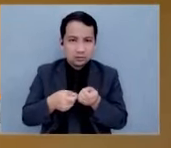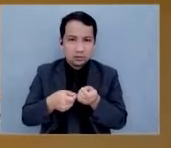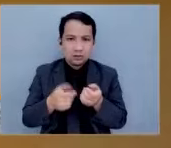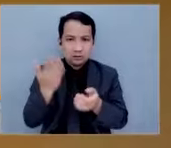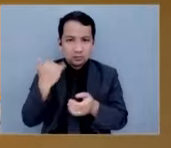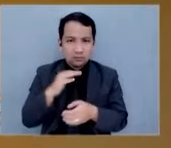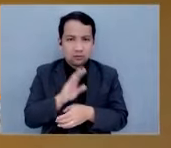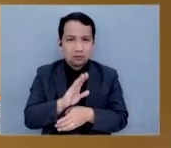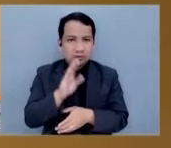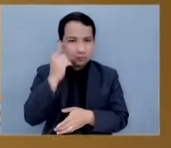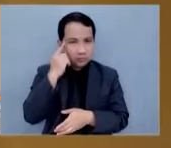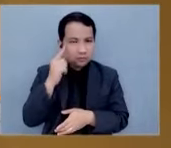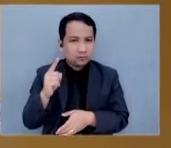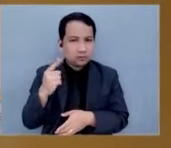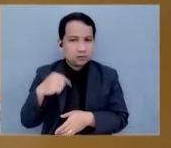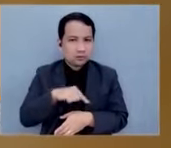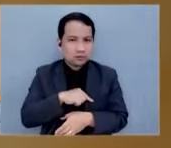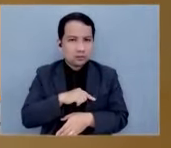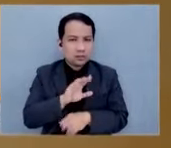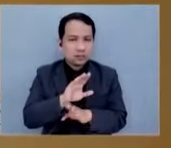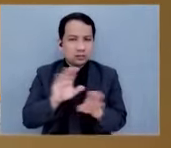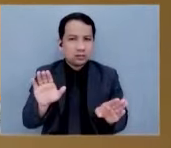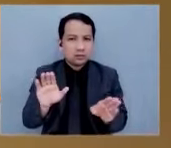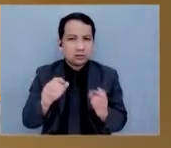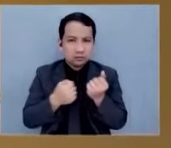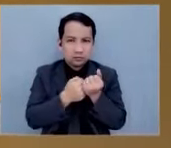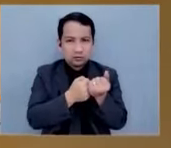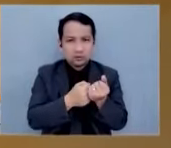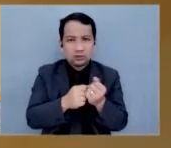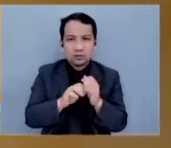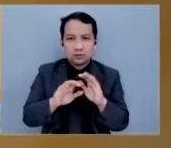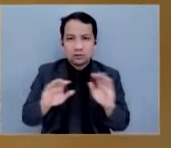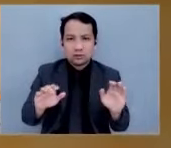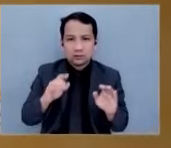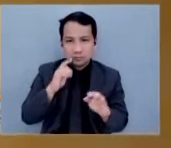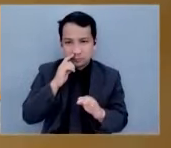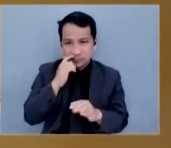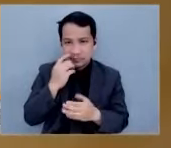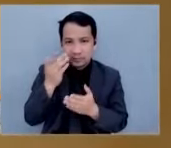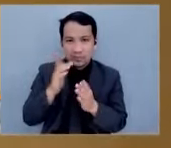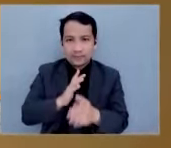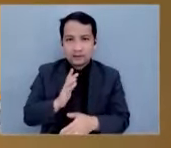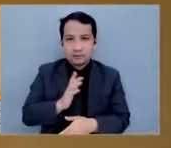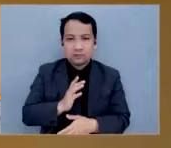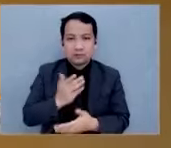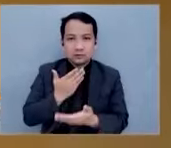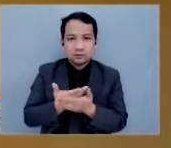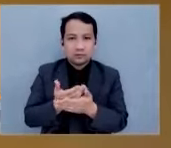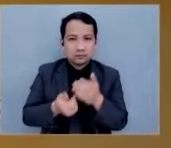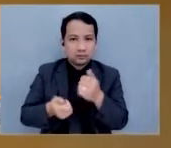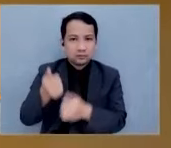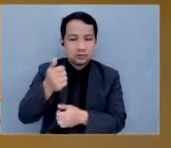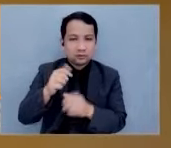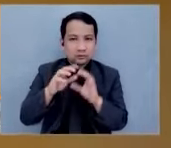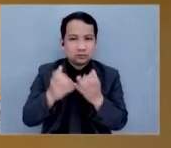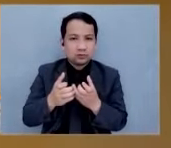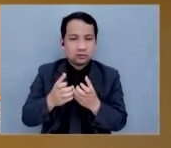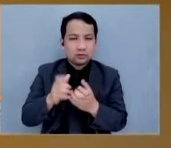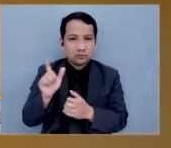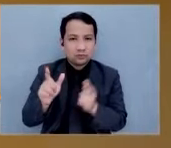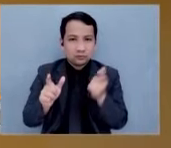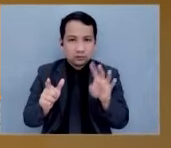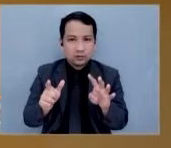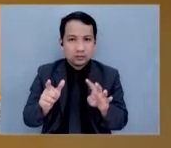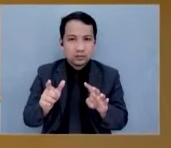kanya. Panawagan niya sa kanyang supporters maging mas mabuti para sa nanalong Miss World 2024 na si